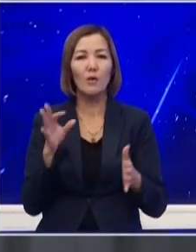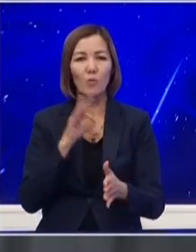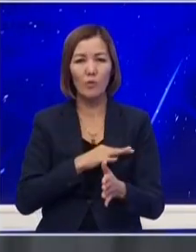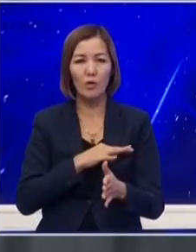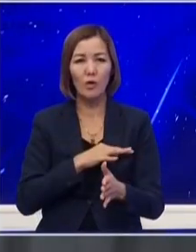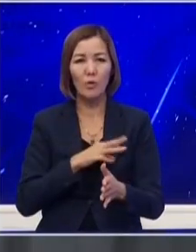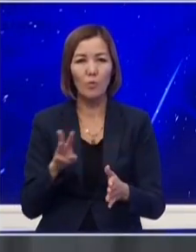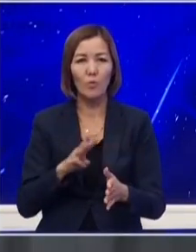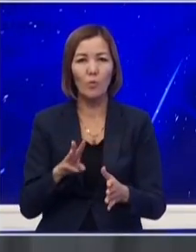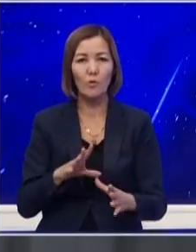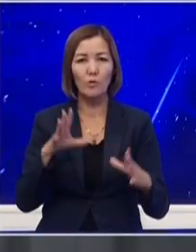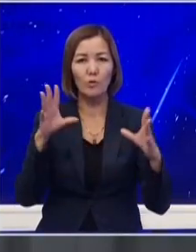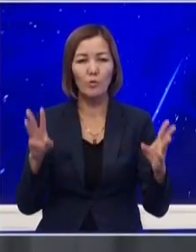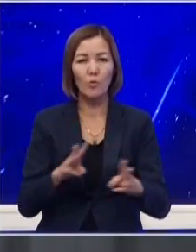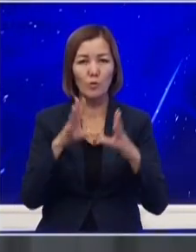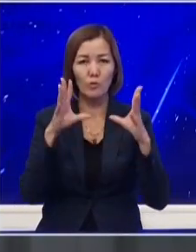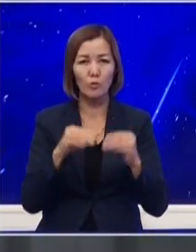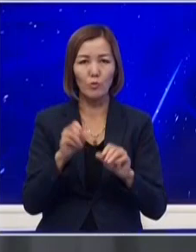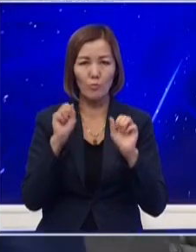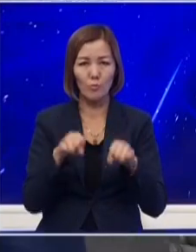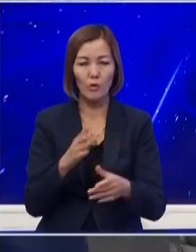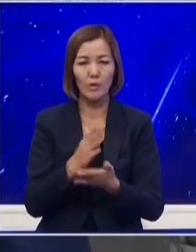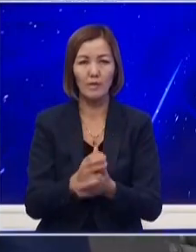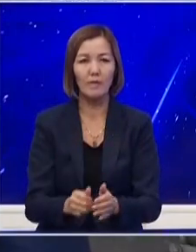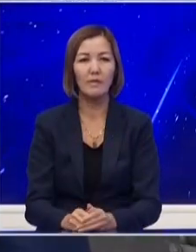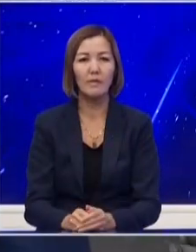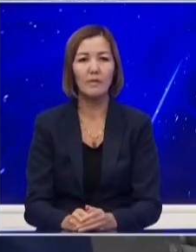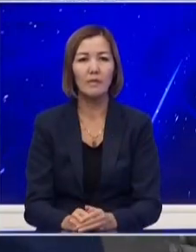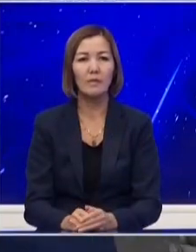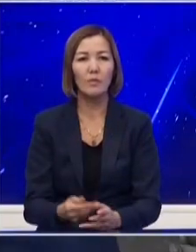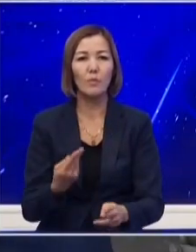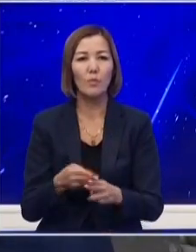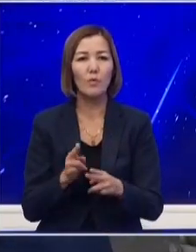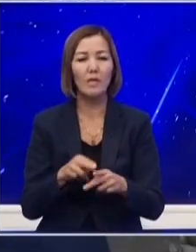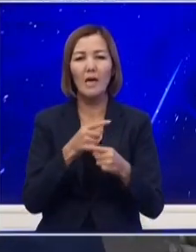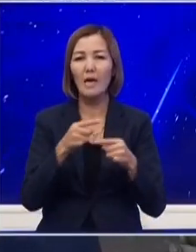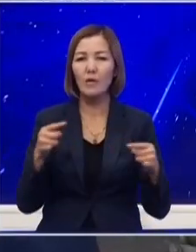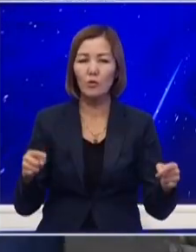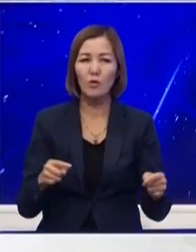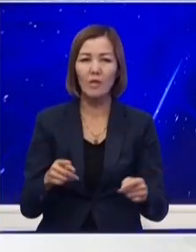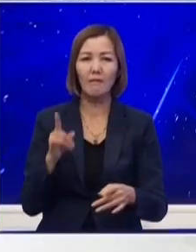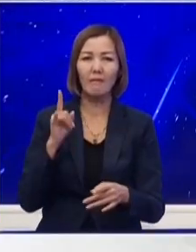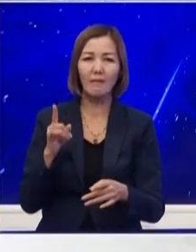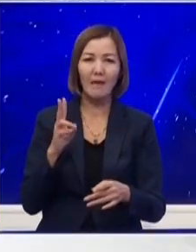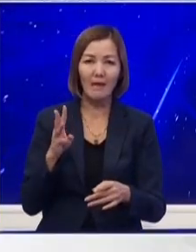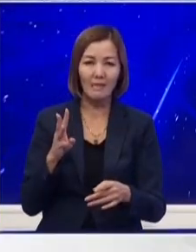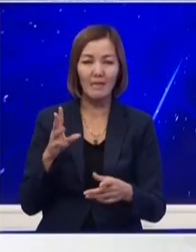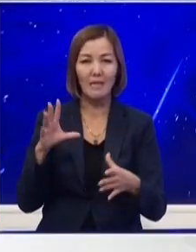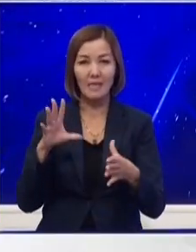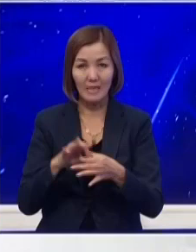Өрт сөндіргіш ретінде де пайдалануға болады. Өте мобильді, себебі тракторге ғана тіркеледі. Содан